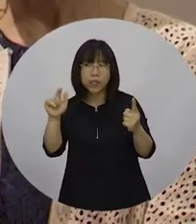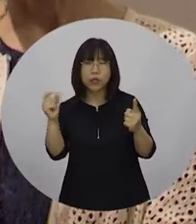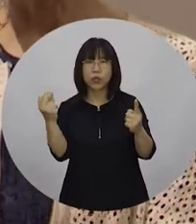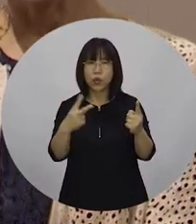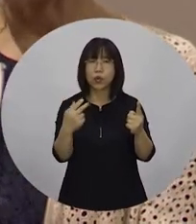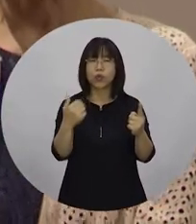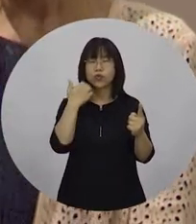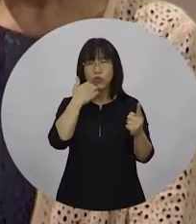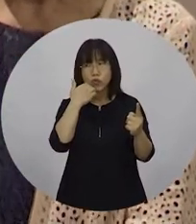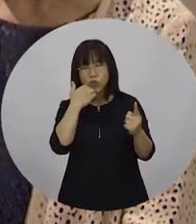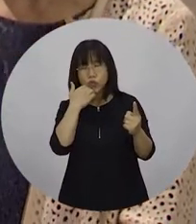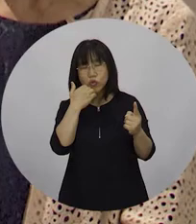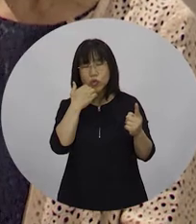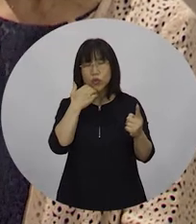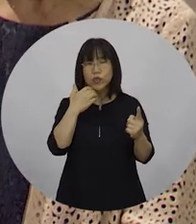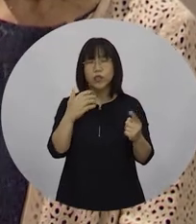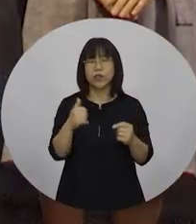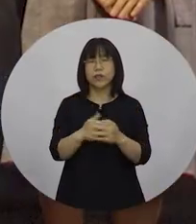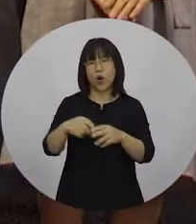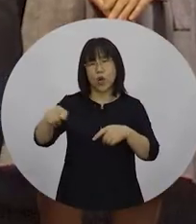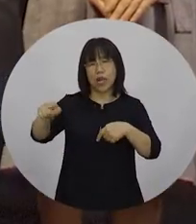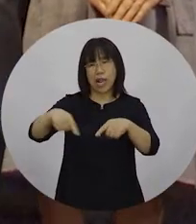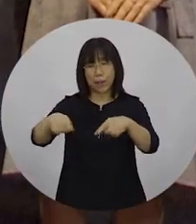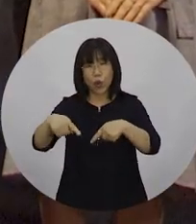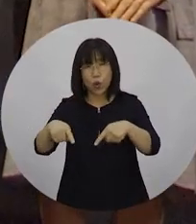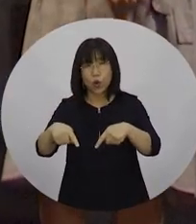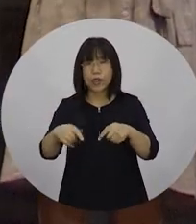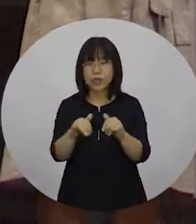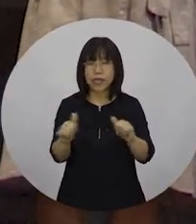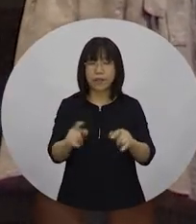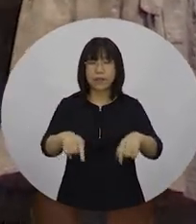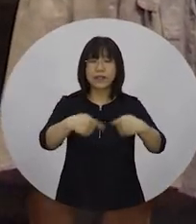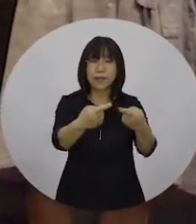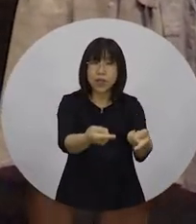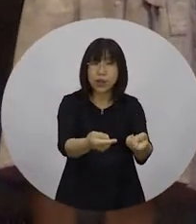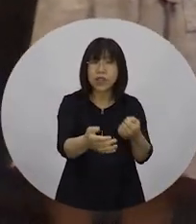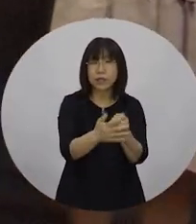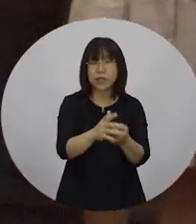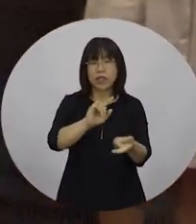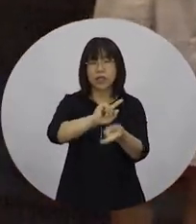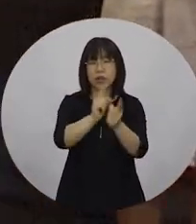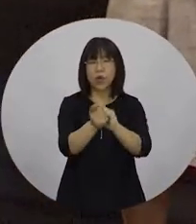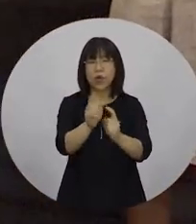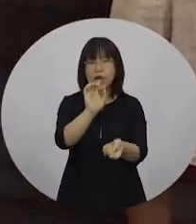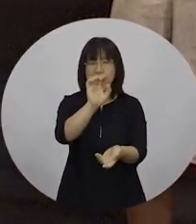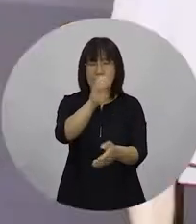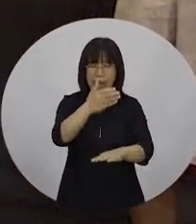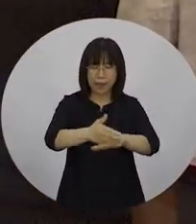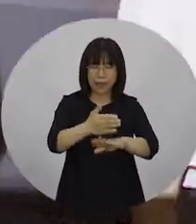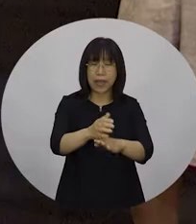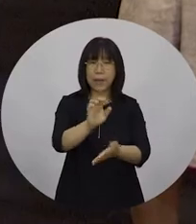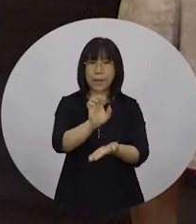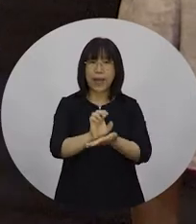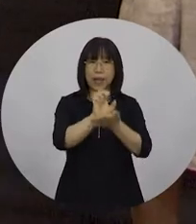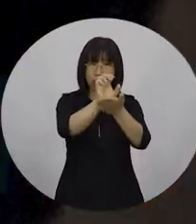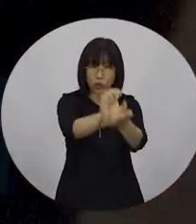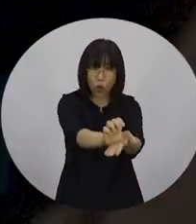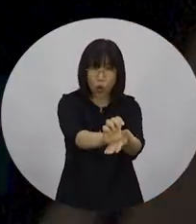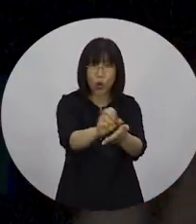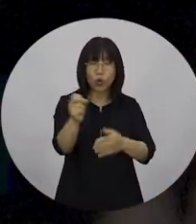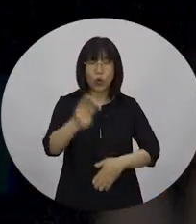출연했던 어머니들도 참석했으며 노 연속 강소 구청장이 서울 장애인 부모 연대 강서 지배의 감사패를